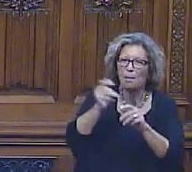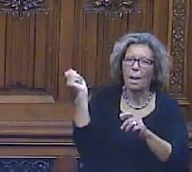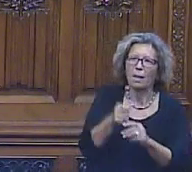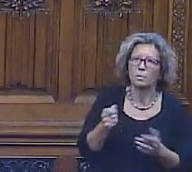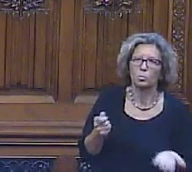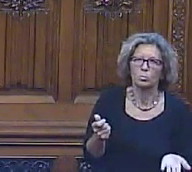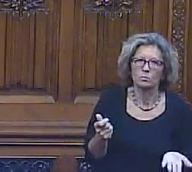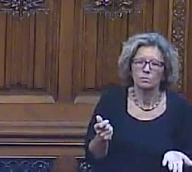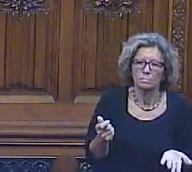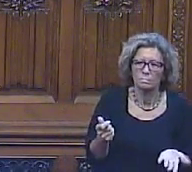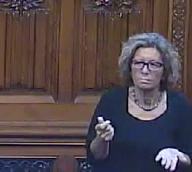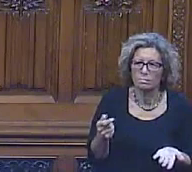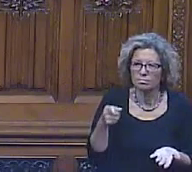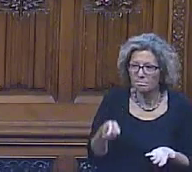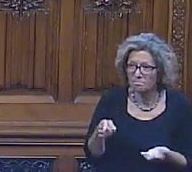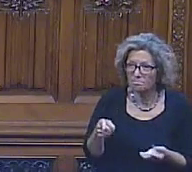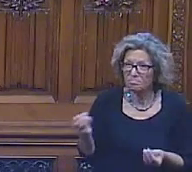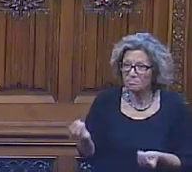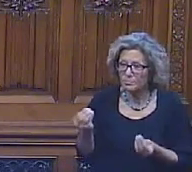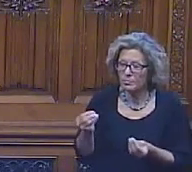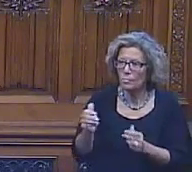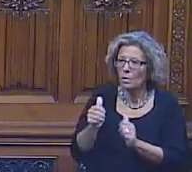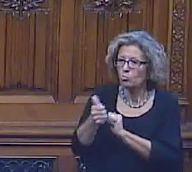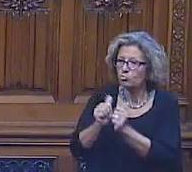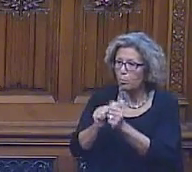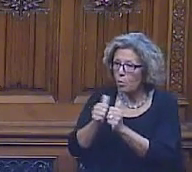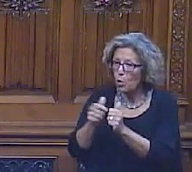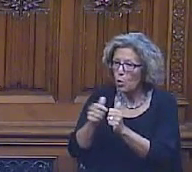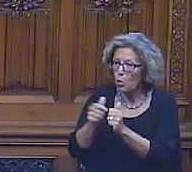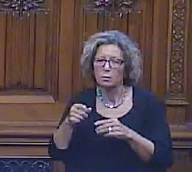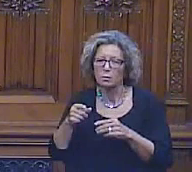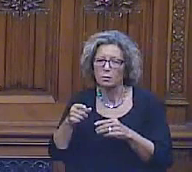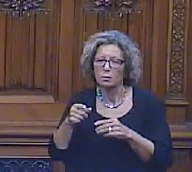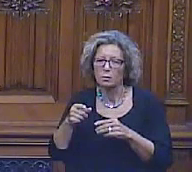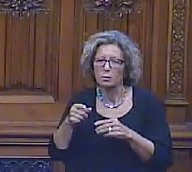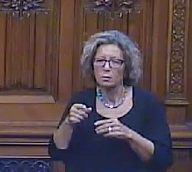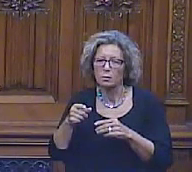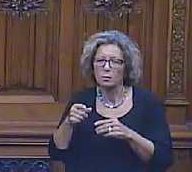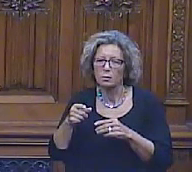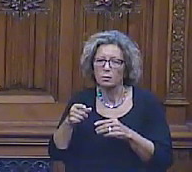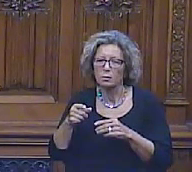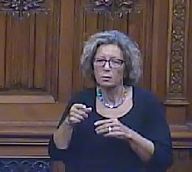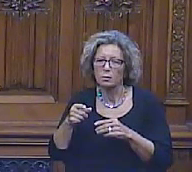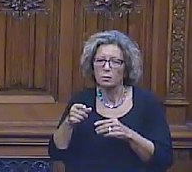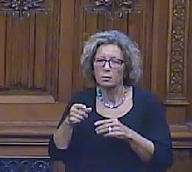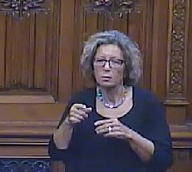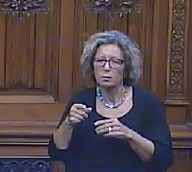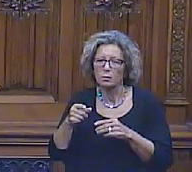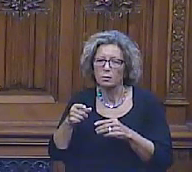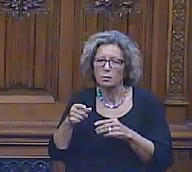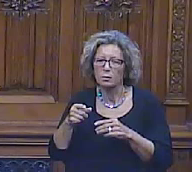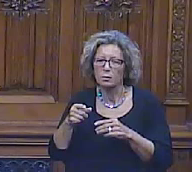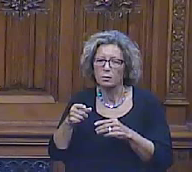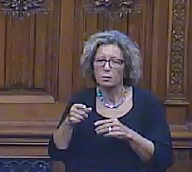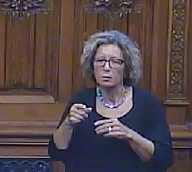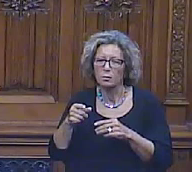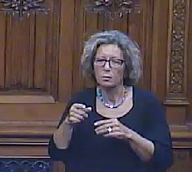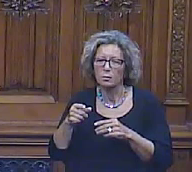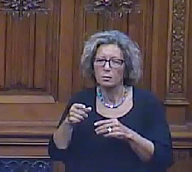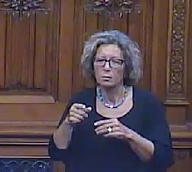Es wurden also in einer Nacht- und Nebelaktion Sportler durch Flüchtlinge ersetzt. Meine Damen und Herren, das ist hier Spür für